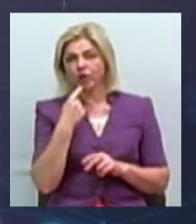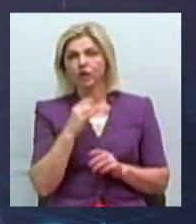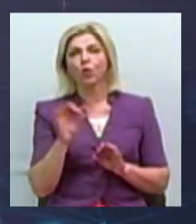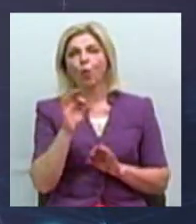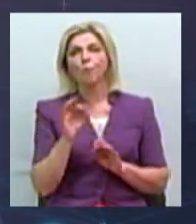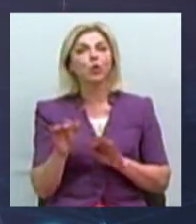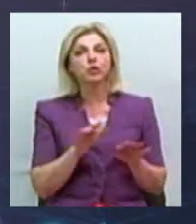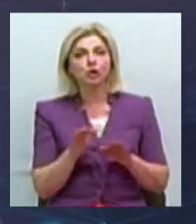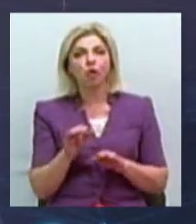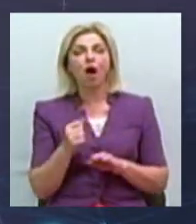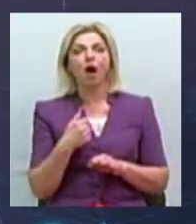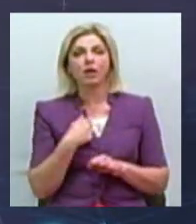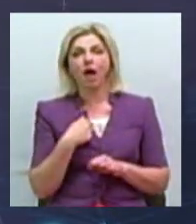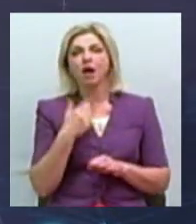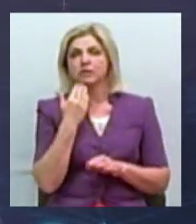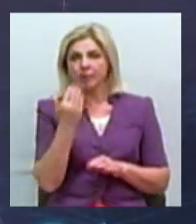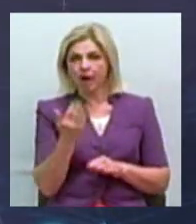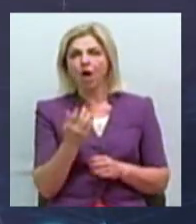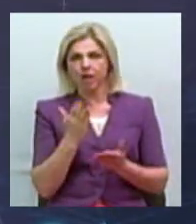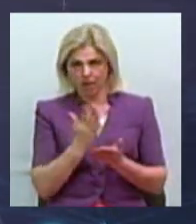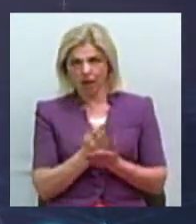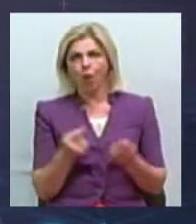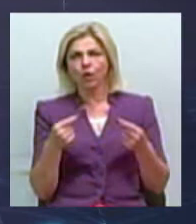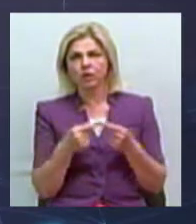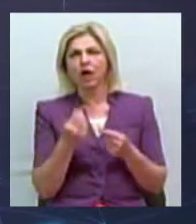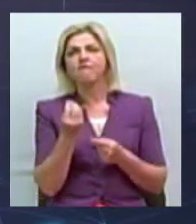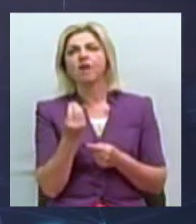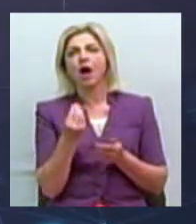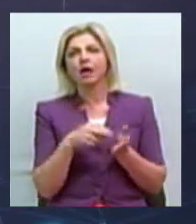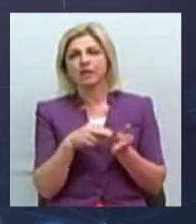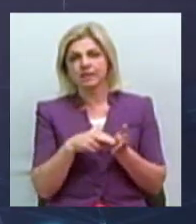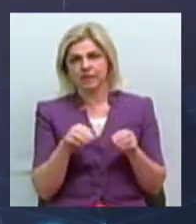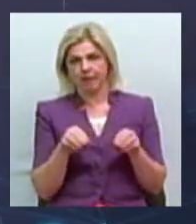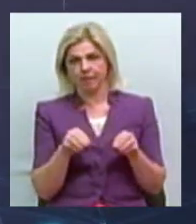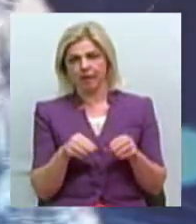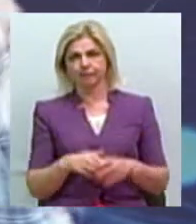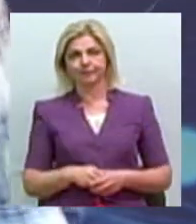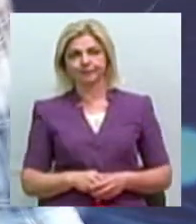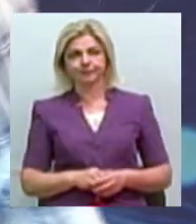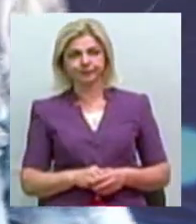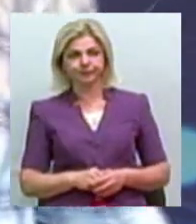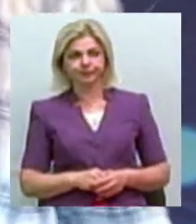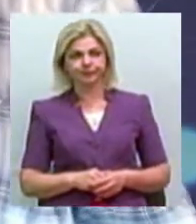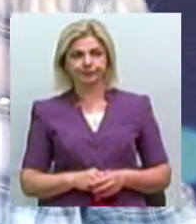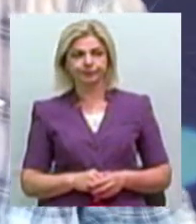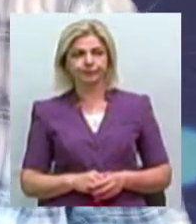увазі, чи оцінена земля взагалі, чи є конкретна вартість? Да. Значит, вот я...